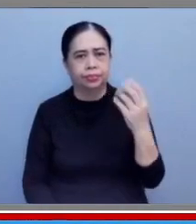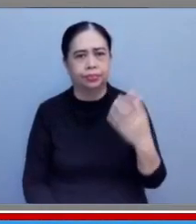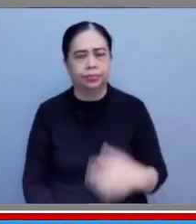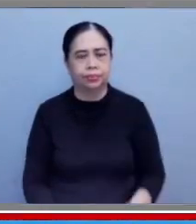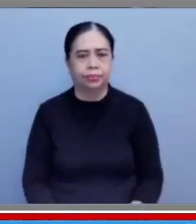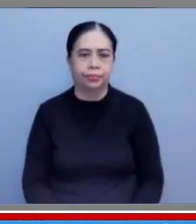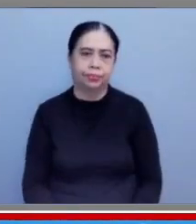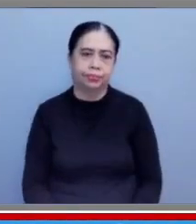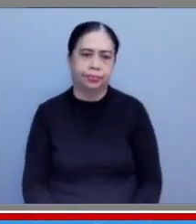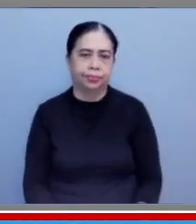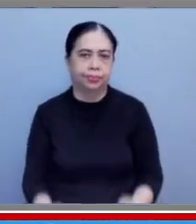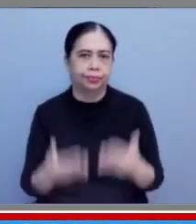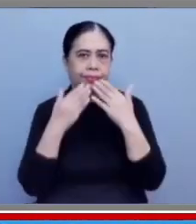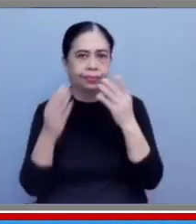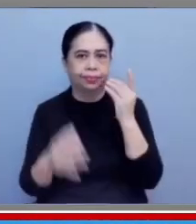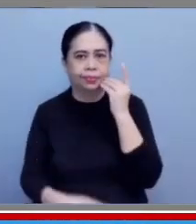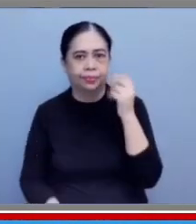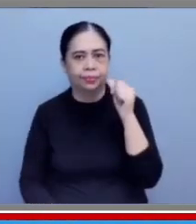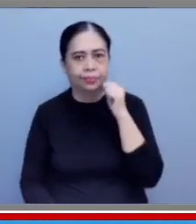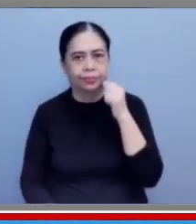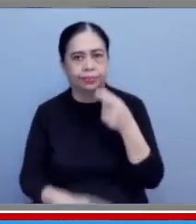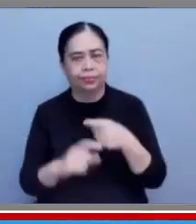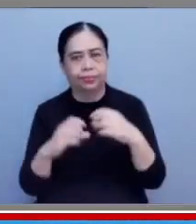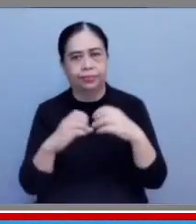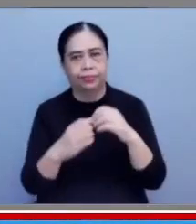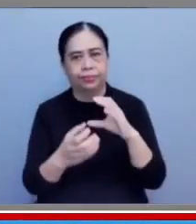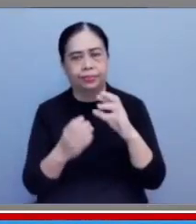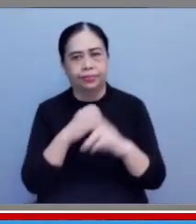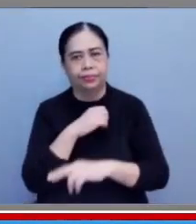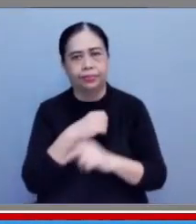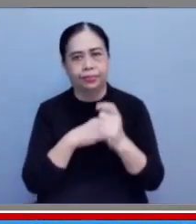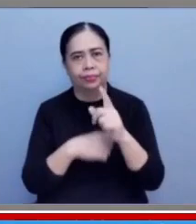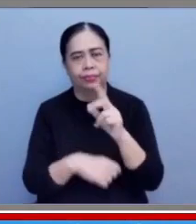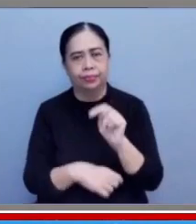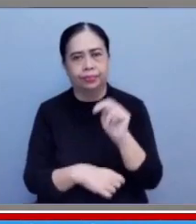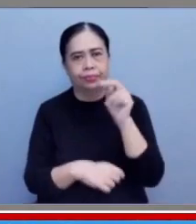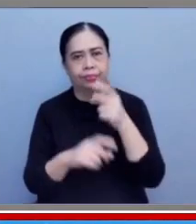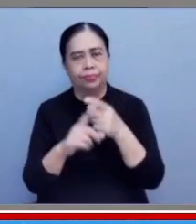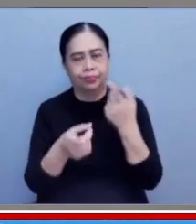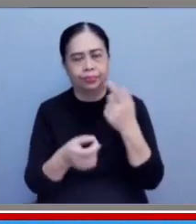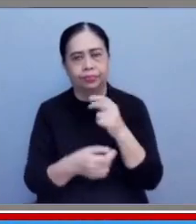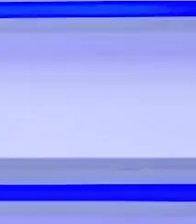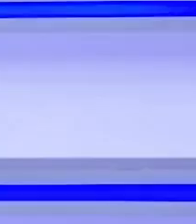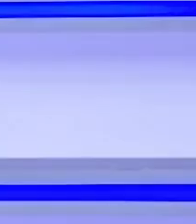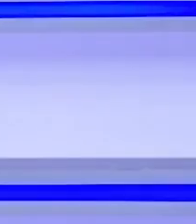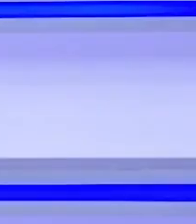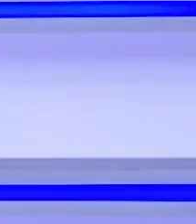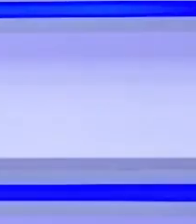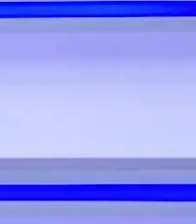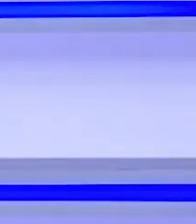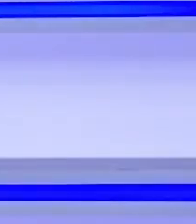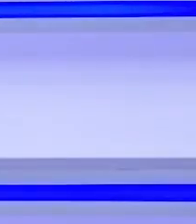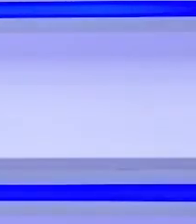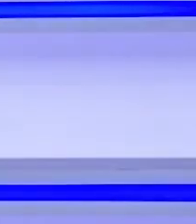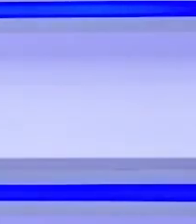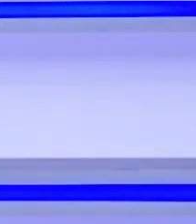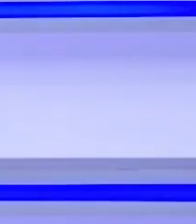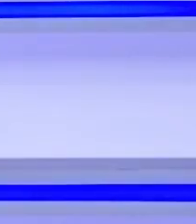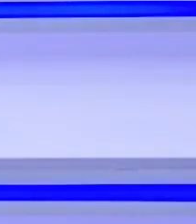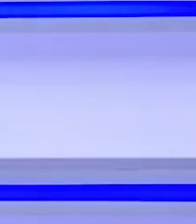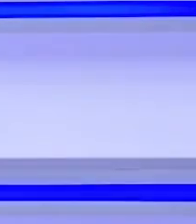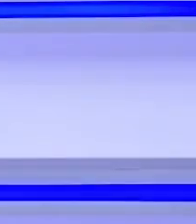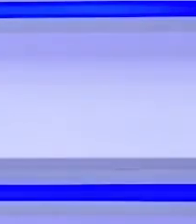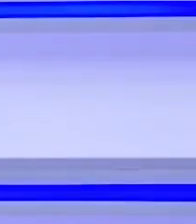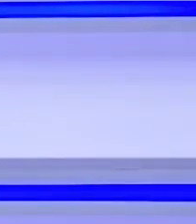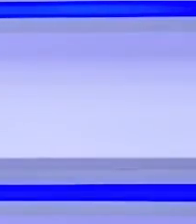salamat SAO Denis sa bante ng GMA Regional TV balitang Southern Tagalog Balita ko may tututukan kayo tuwing